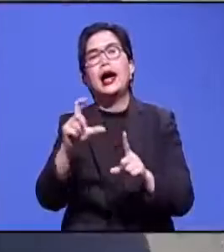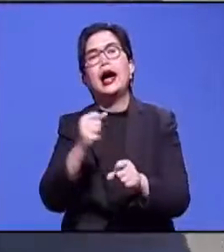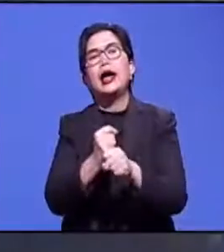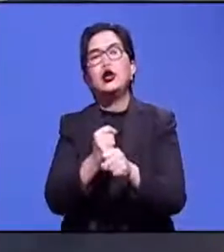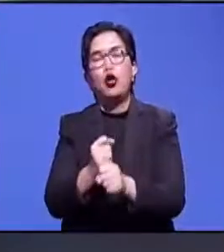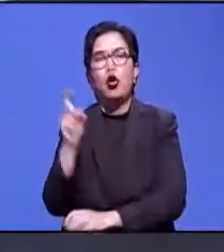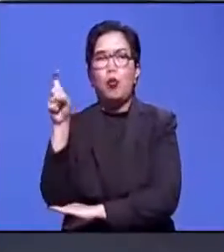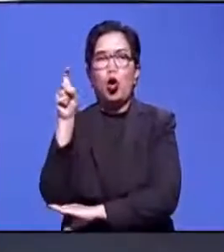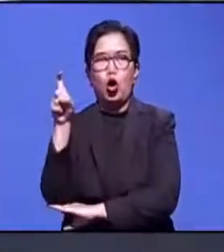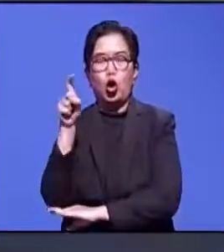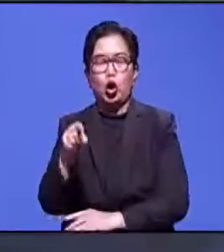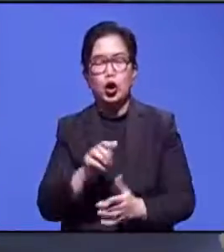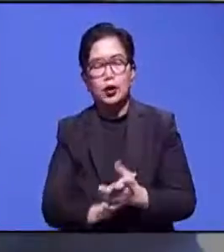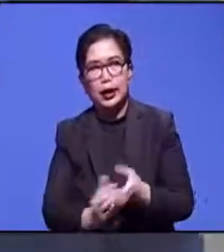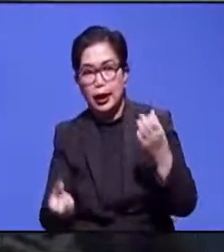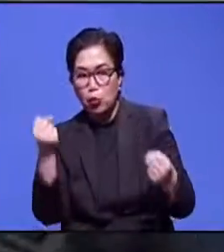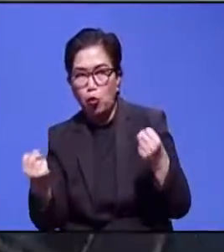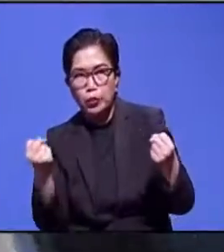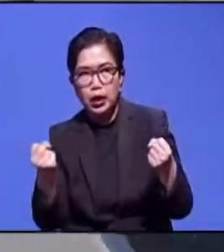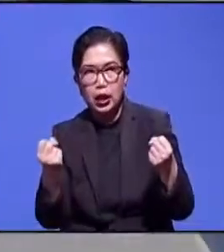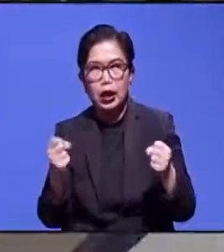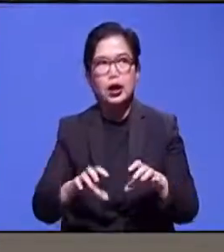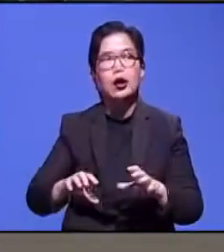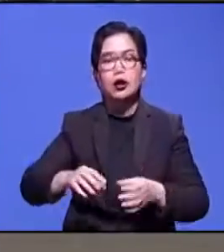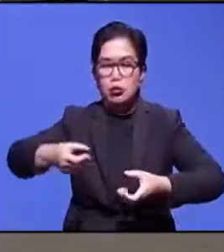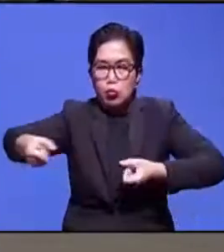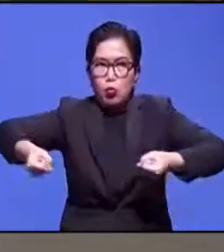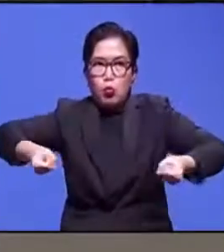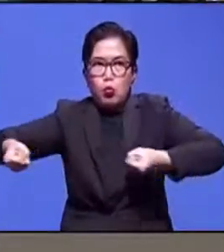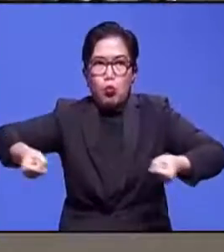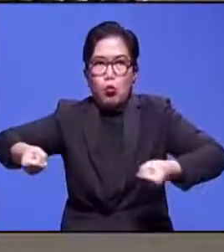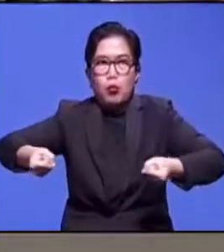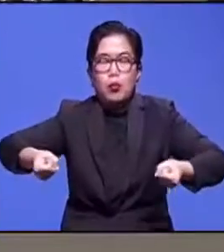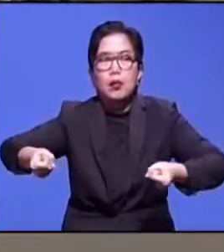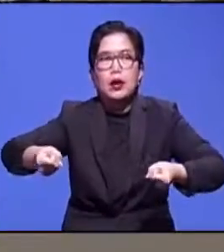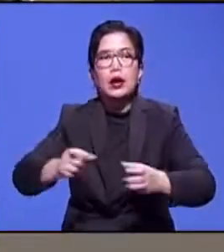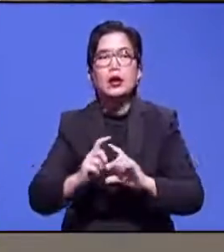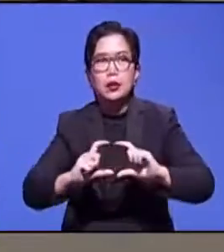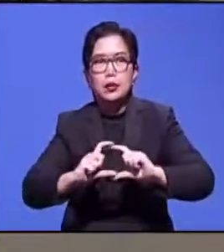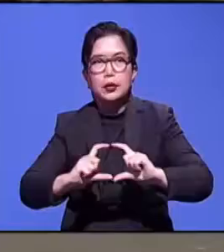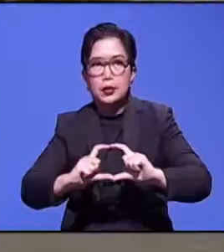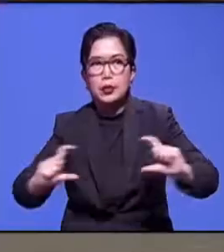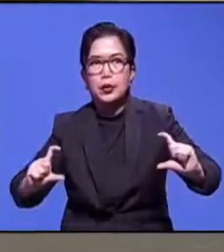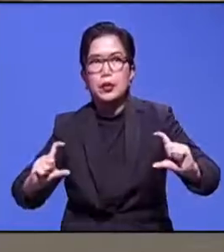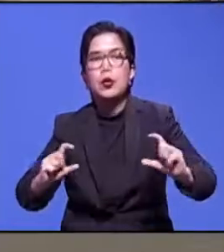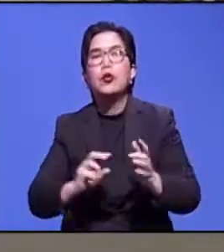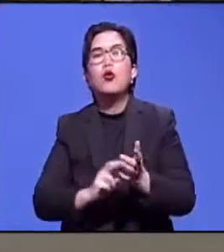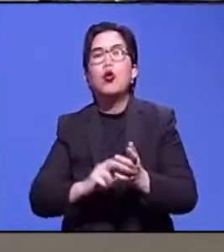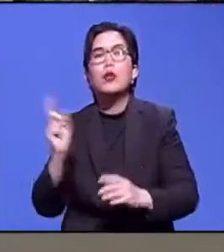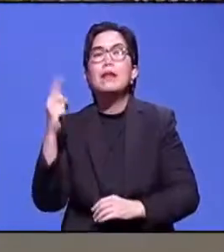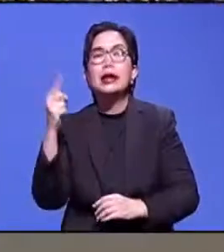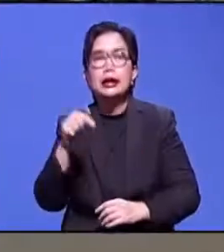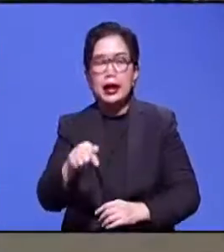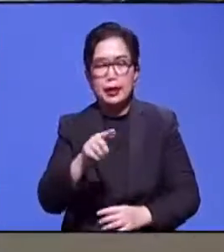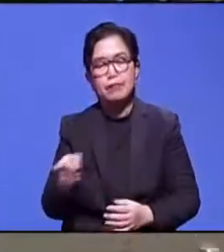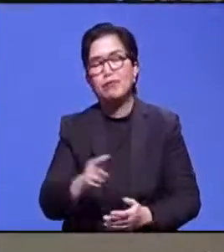Barat. Selain kendaraan pribadi, petugas juga menyasari truk plat merah lantaran abai menggunakan masker. Pelanggar